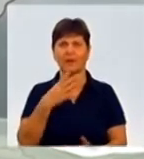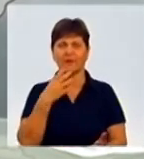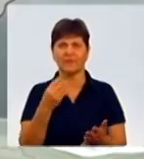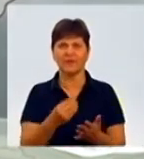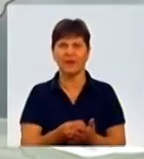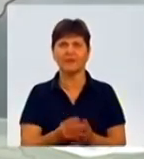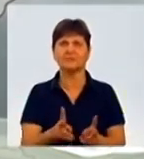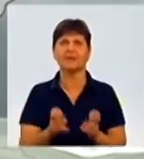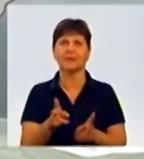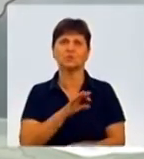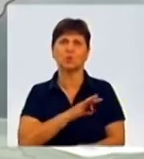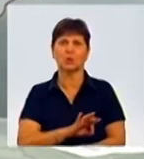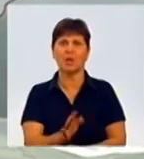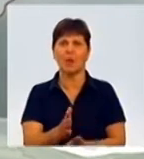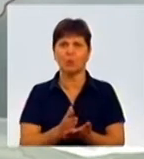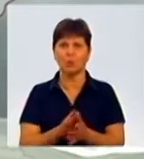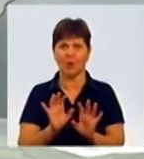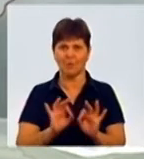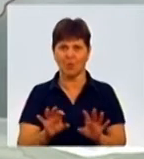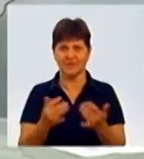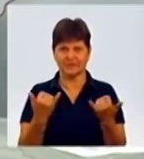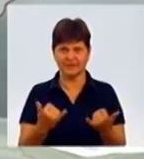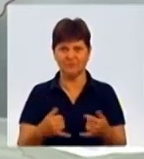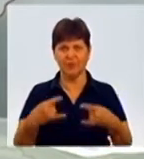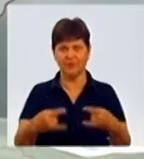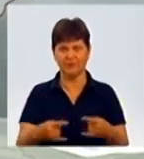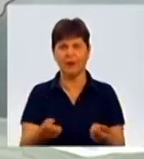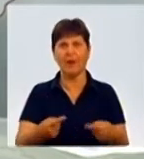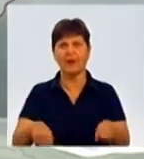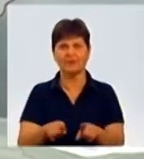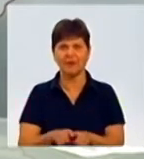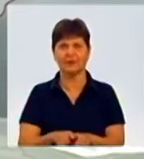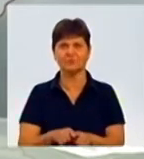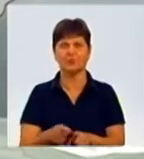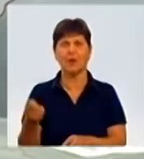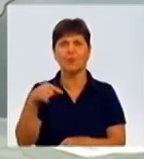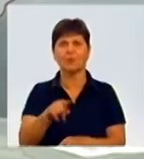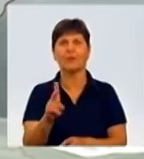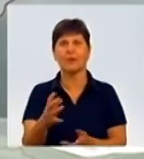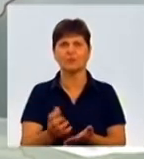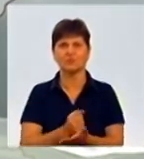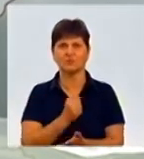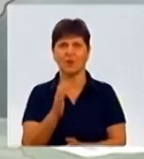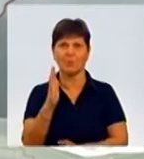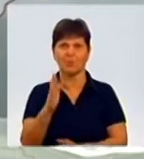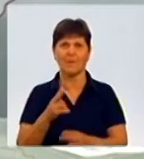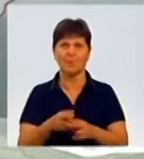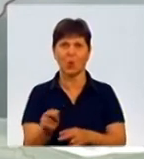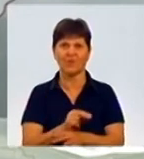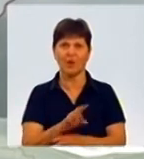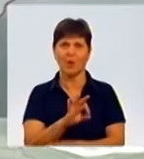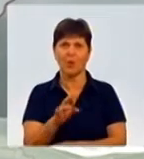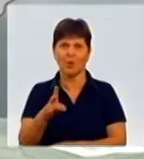як скористатися цією послугою, поговоримо сьогодні у ефірі. А також про те, як досягнути прогресу у профілактиці